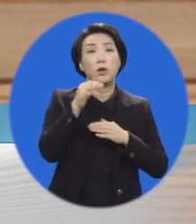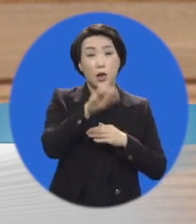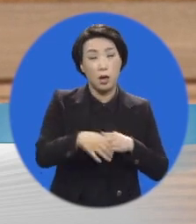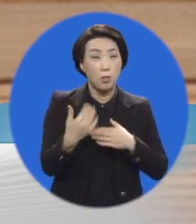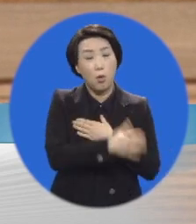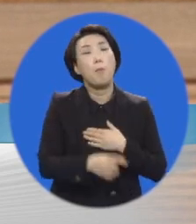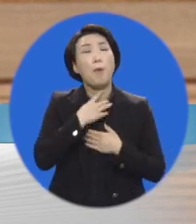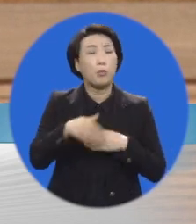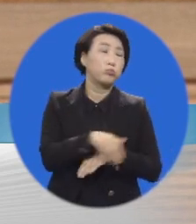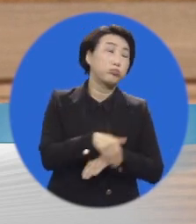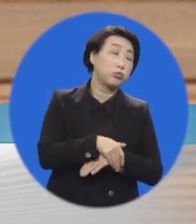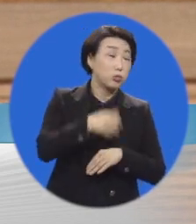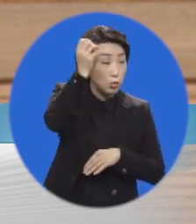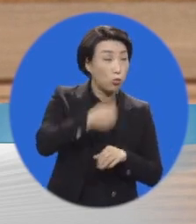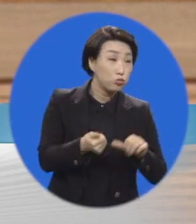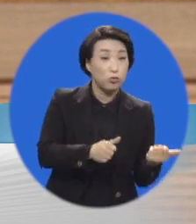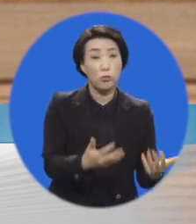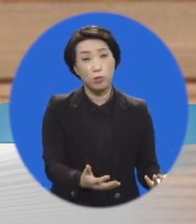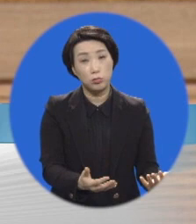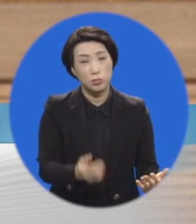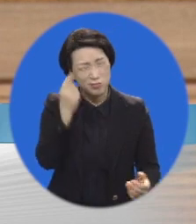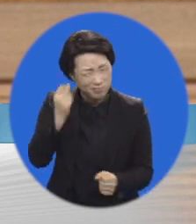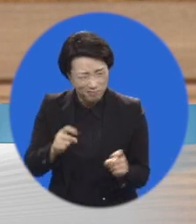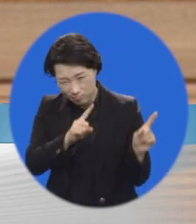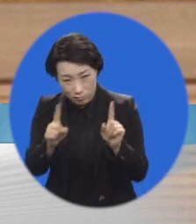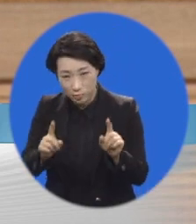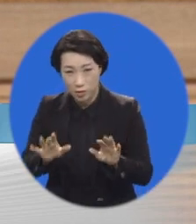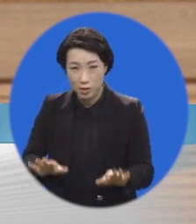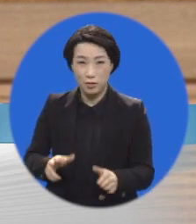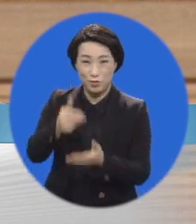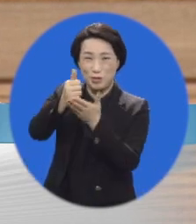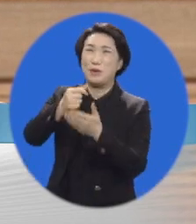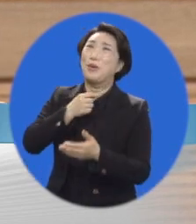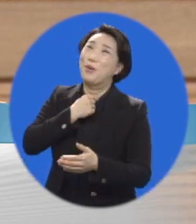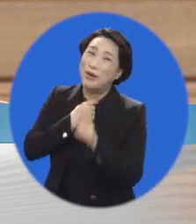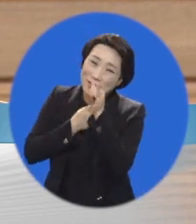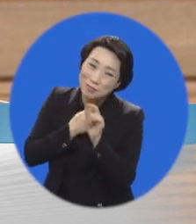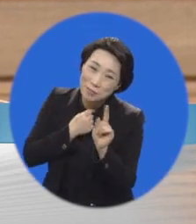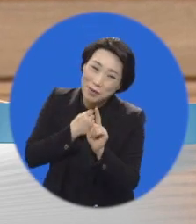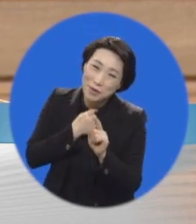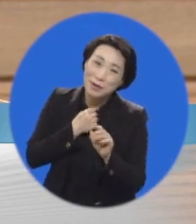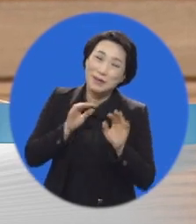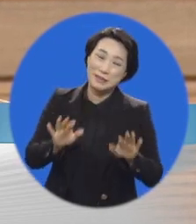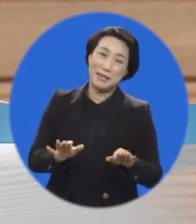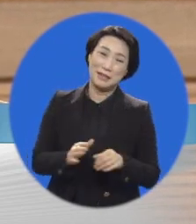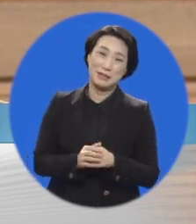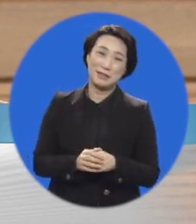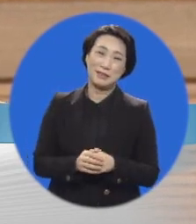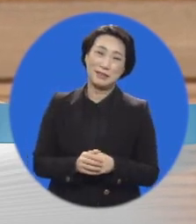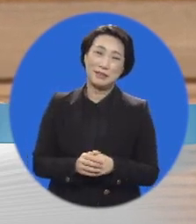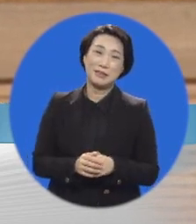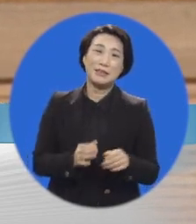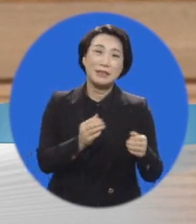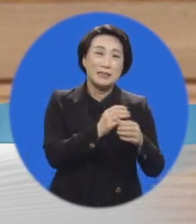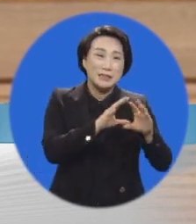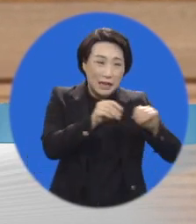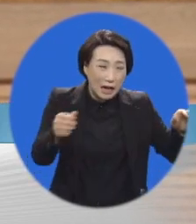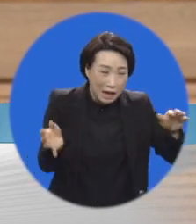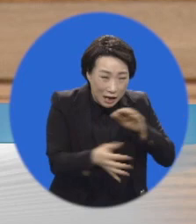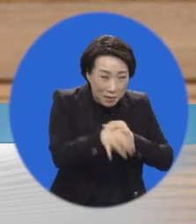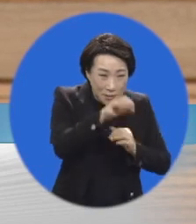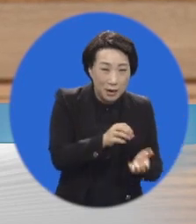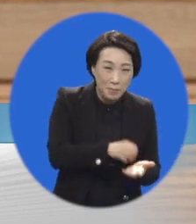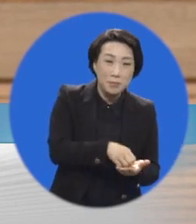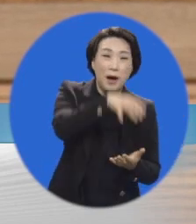벌써 죽어버렸어. 정신 차려야 돼. 주님 간절히 비웃고 나옵나니 정말로 사막에서 만나를 주고